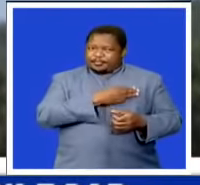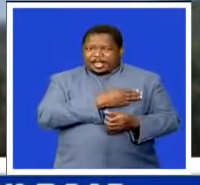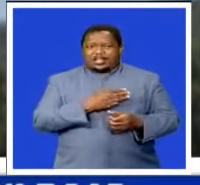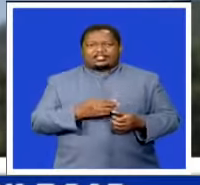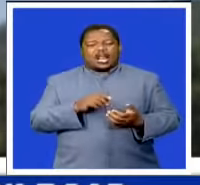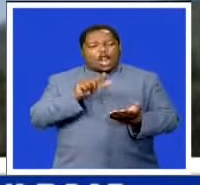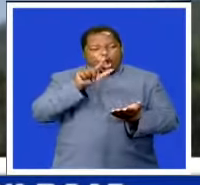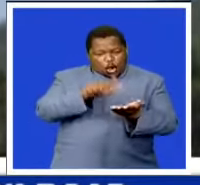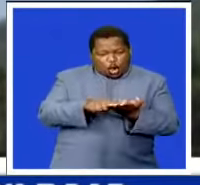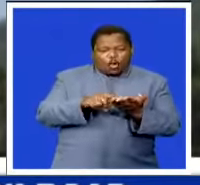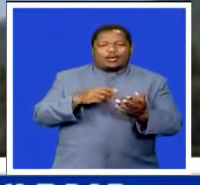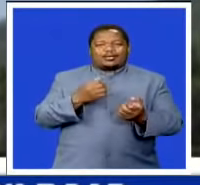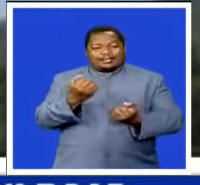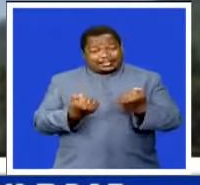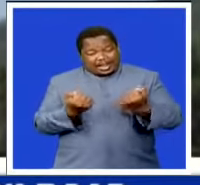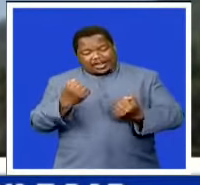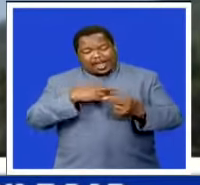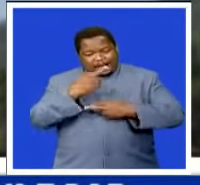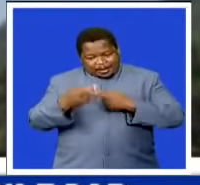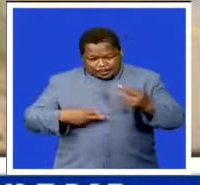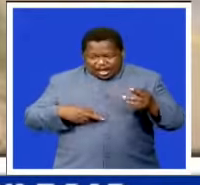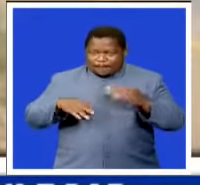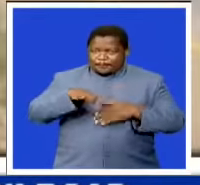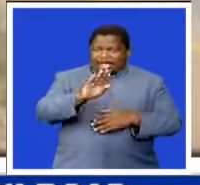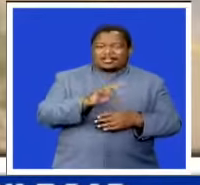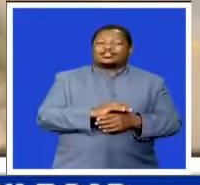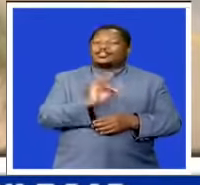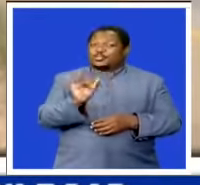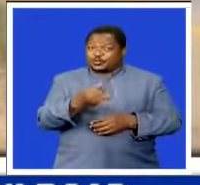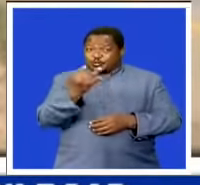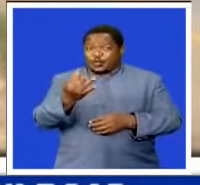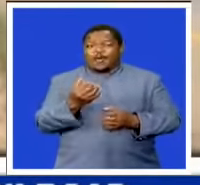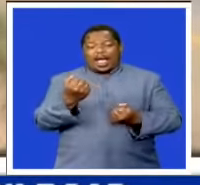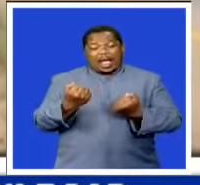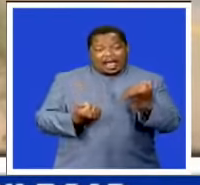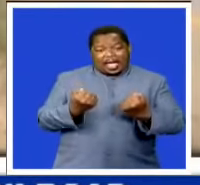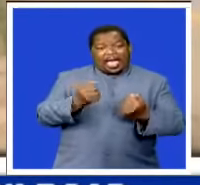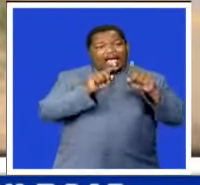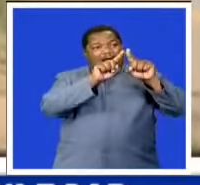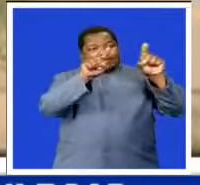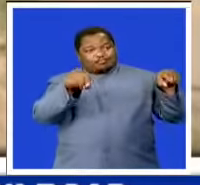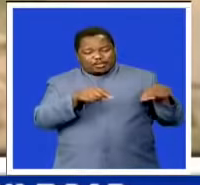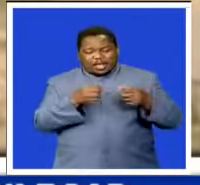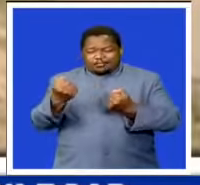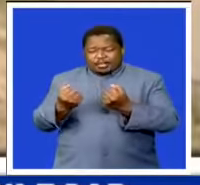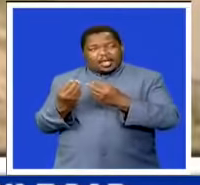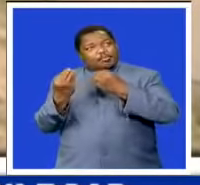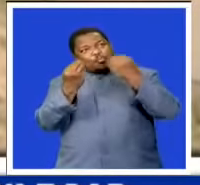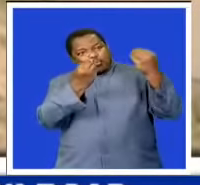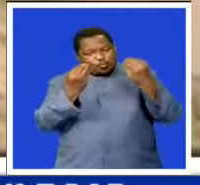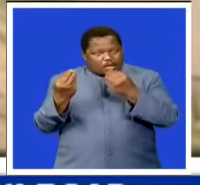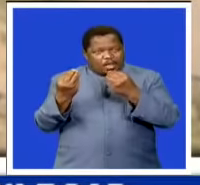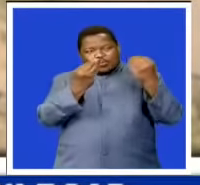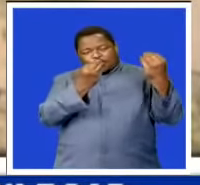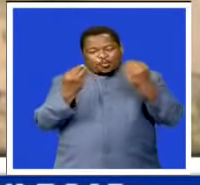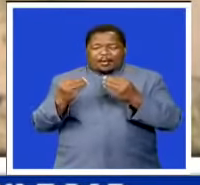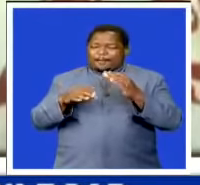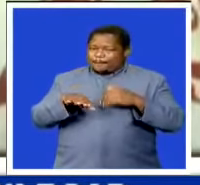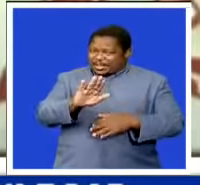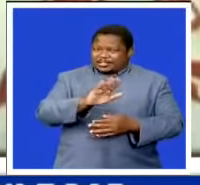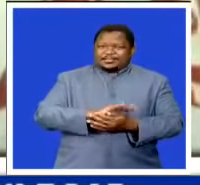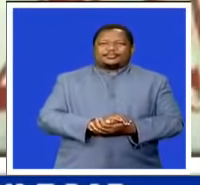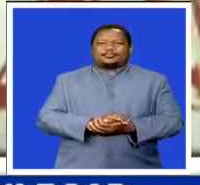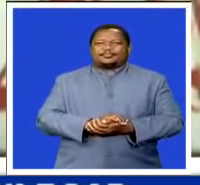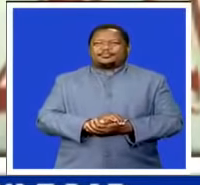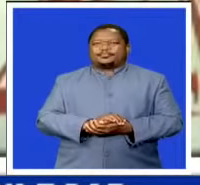basashayile kuze baphephe emgwaqweni. Umshayeli wayenyele imoto umfundo ohlatshwako uyachaza ukuthi kwendekeni.